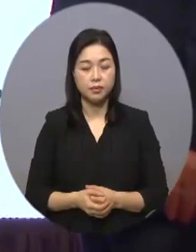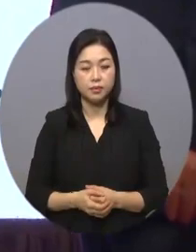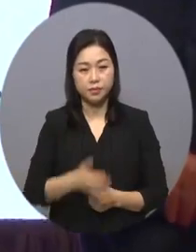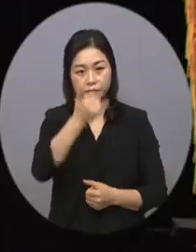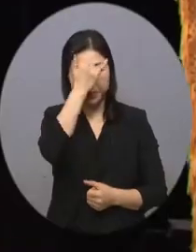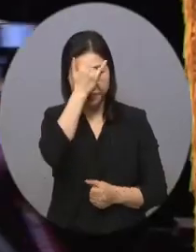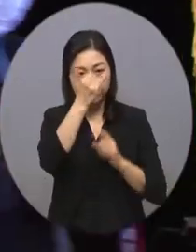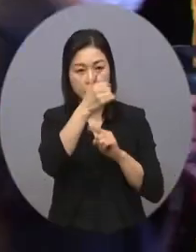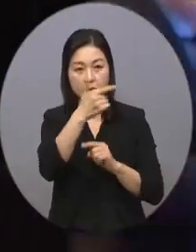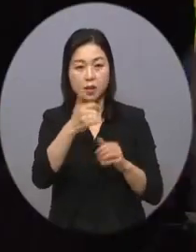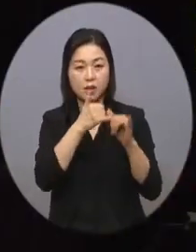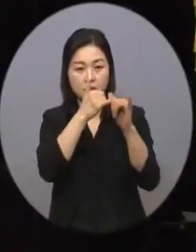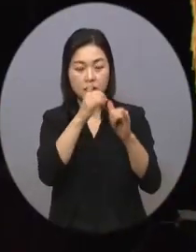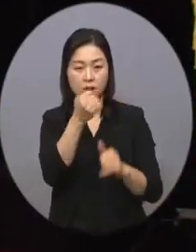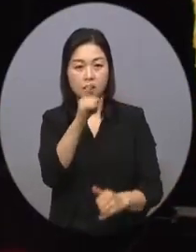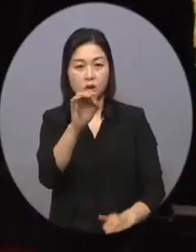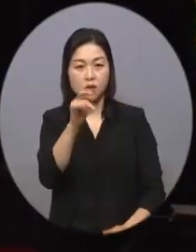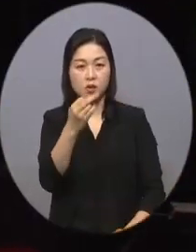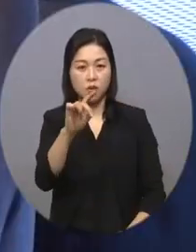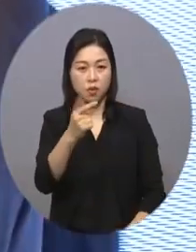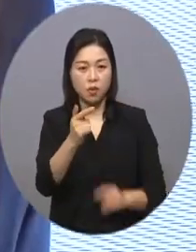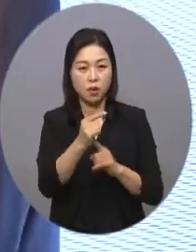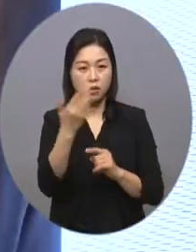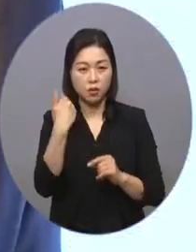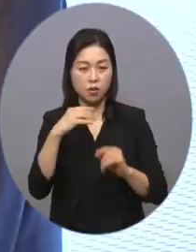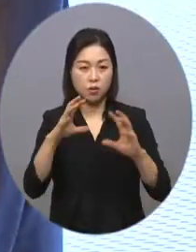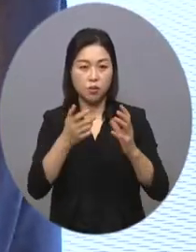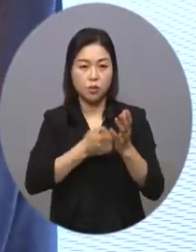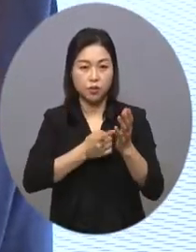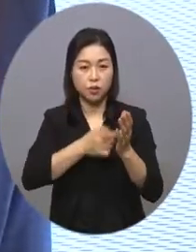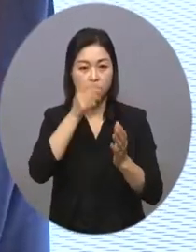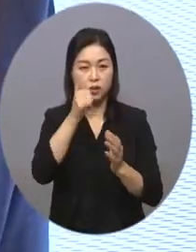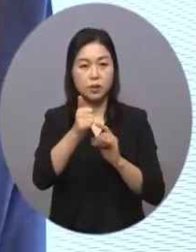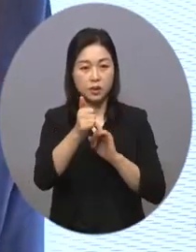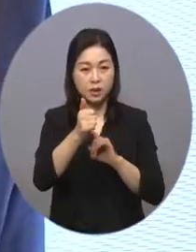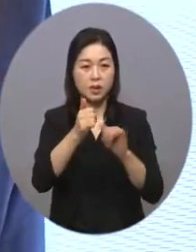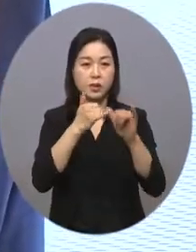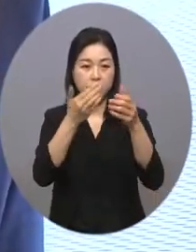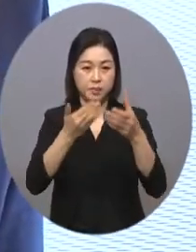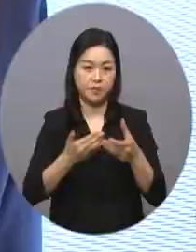황교안 전 국무총리가 수상을 한 동시에 수상 소감도 함께 전했습니다.